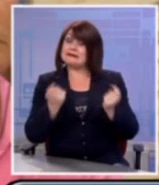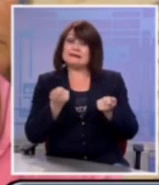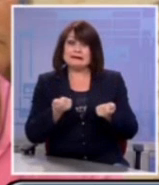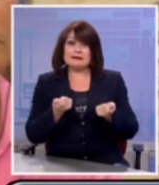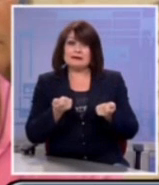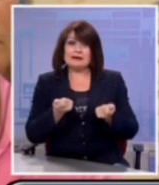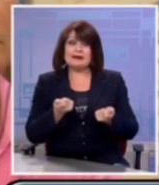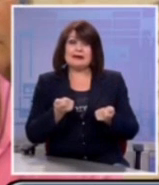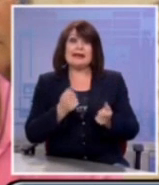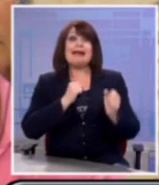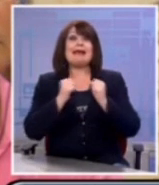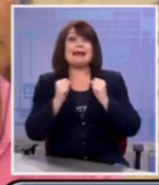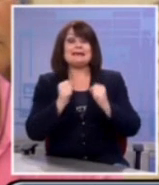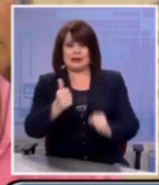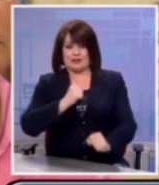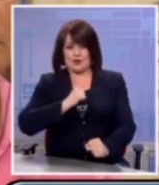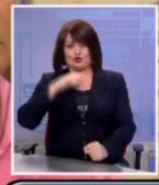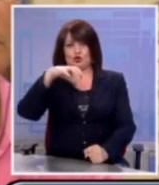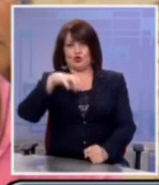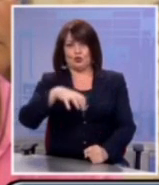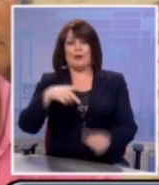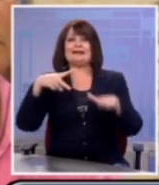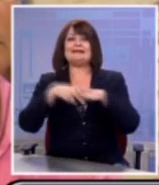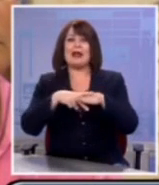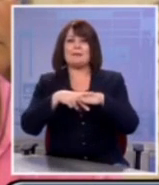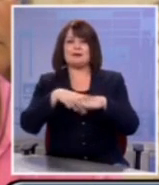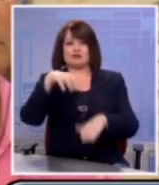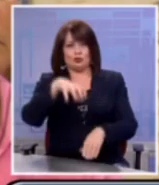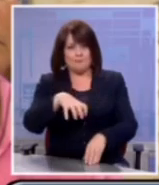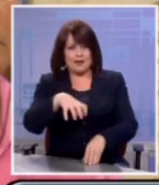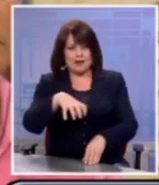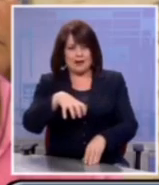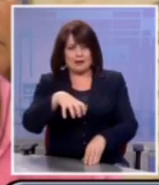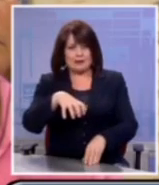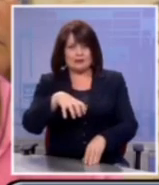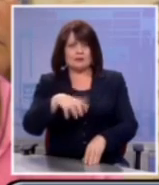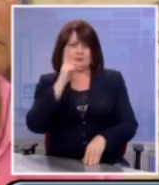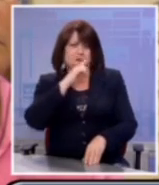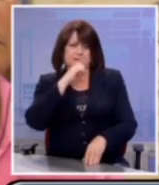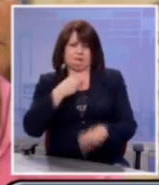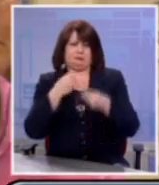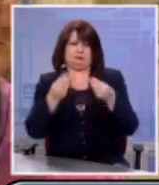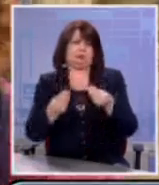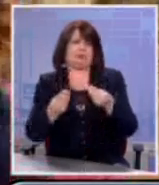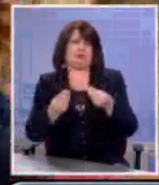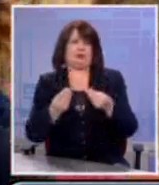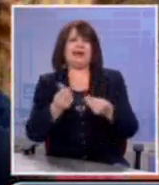για κρίση του ιδιωτικού τραπεζικού τομέα, μια φούσκα της ιδιωτικής